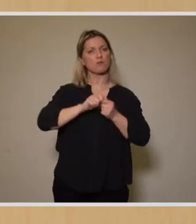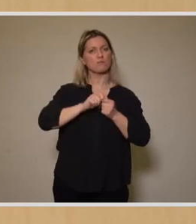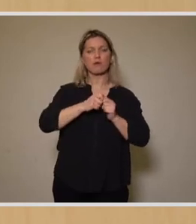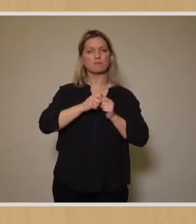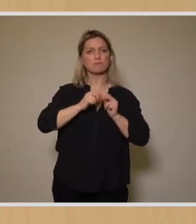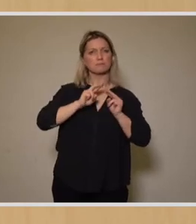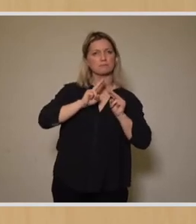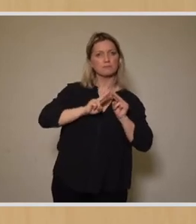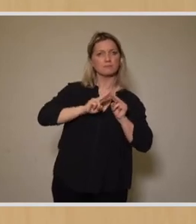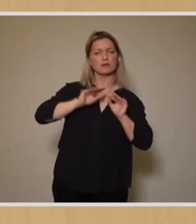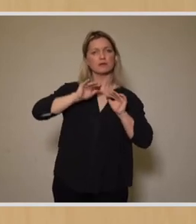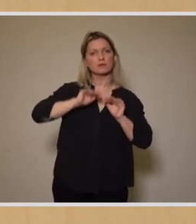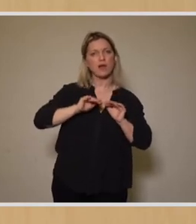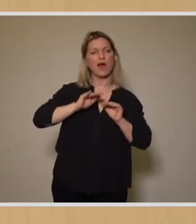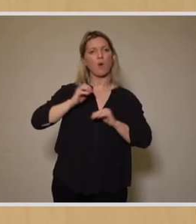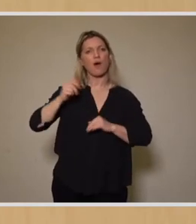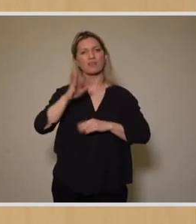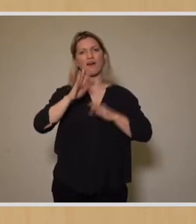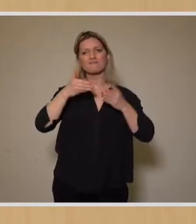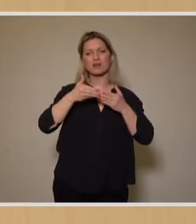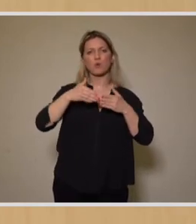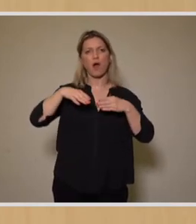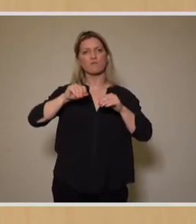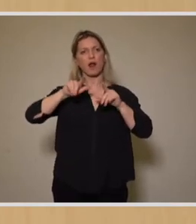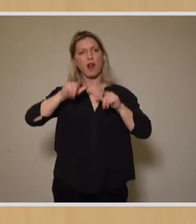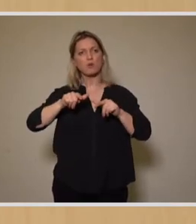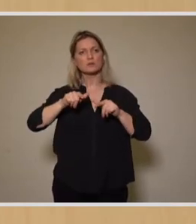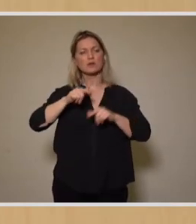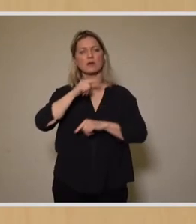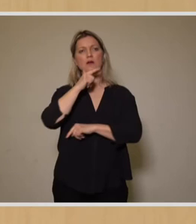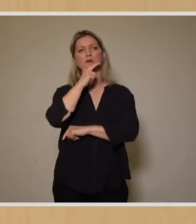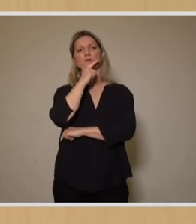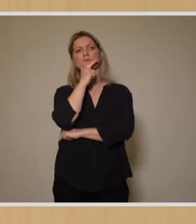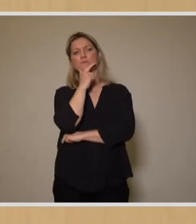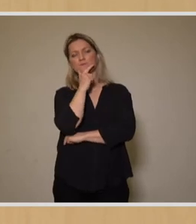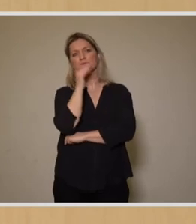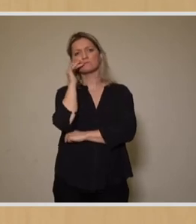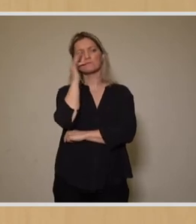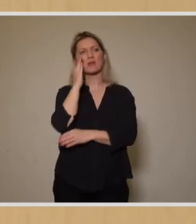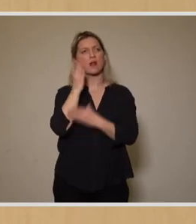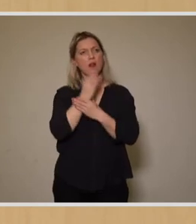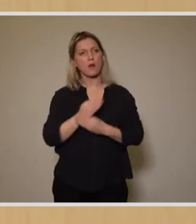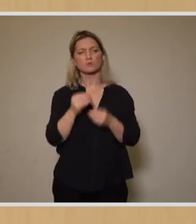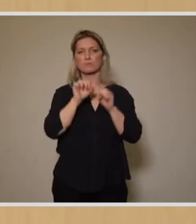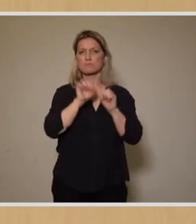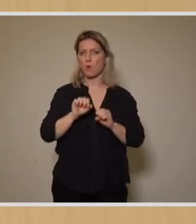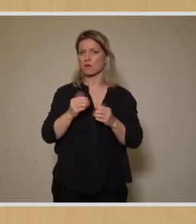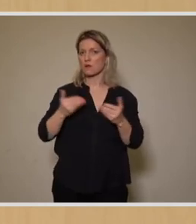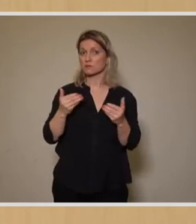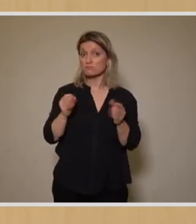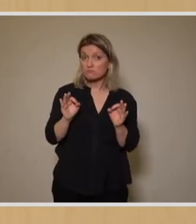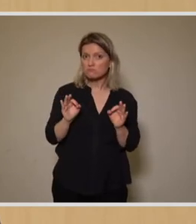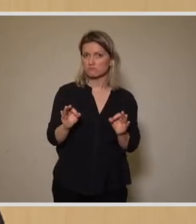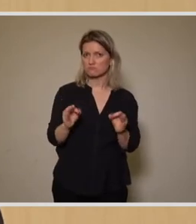Fraktionen damit beginnen nachzudenken, welche Lösung kann es sein. Das ist doch erstmal gut. Und wenn wir uns